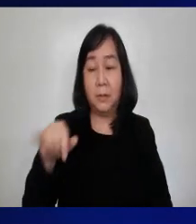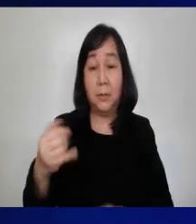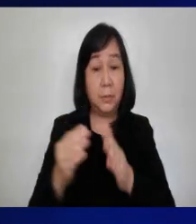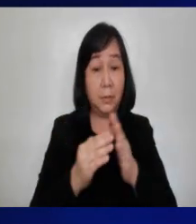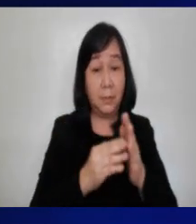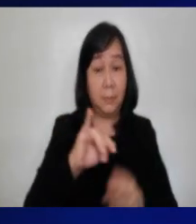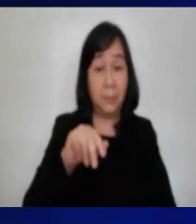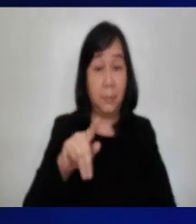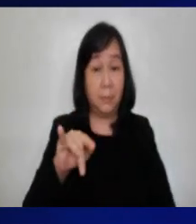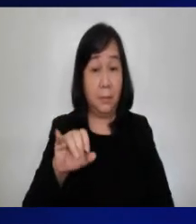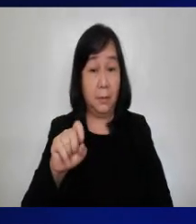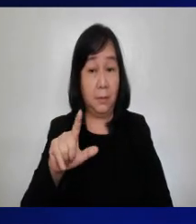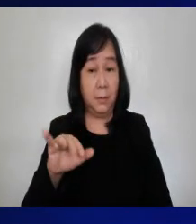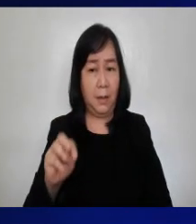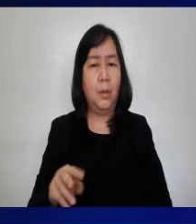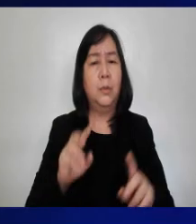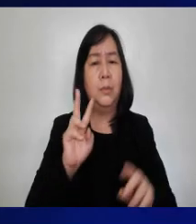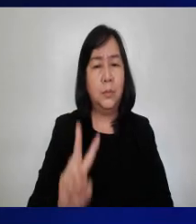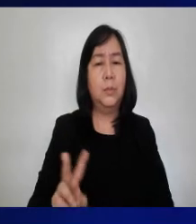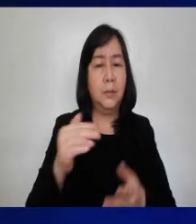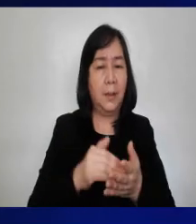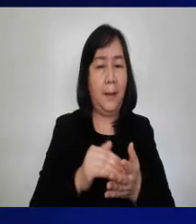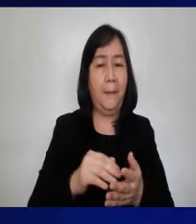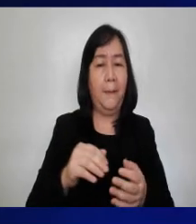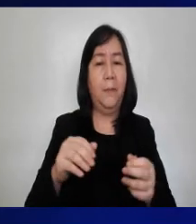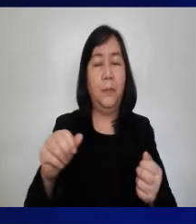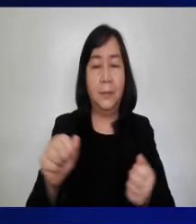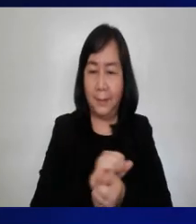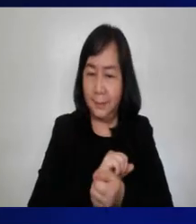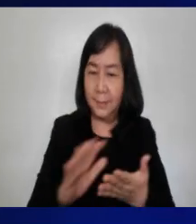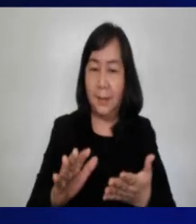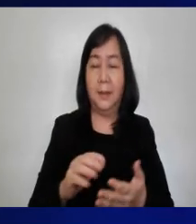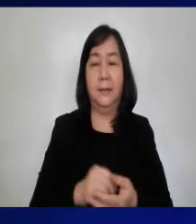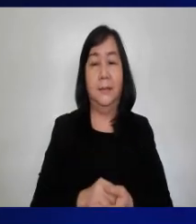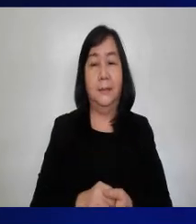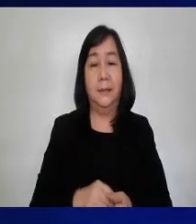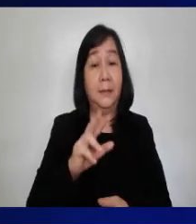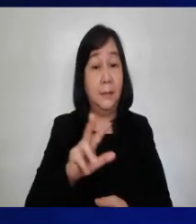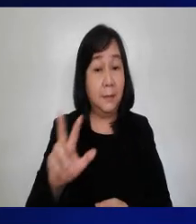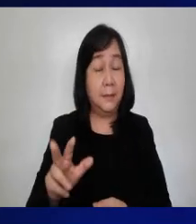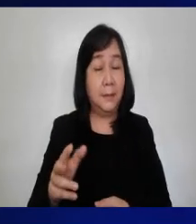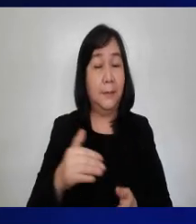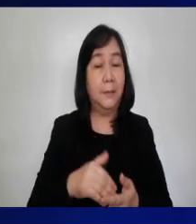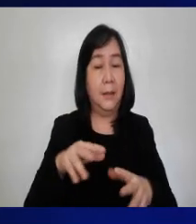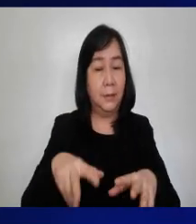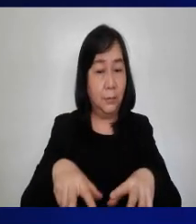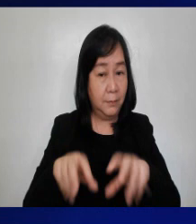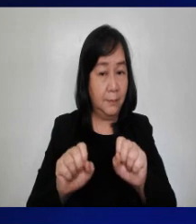ng Jerusalem. Ito ay 2 beses na winasak, 23 times na